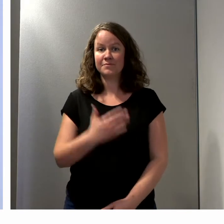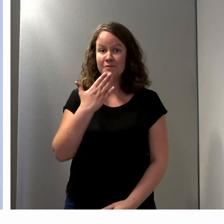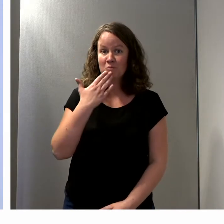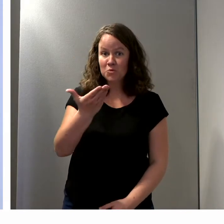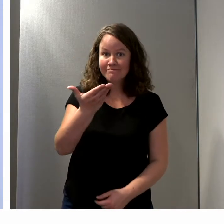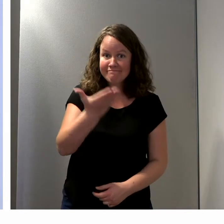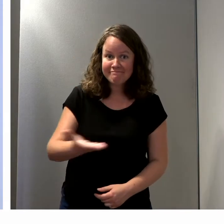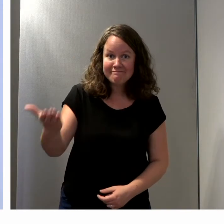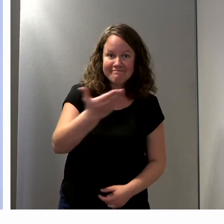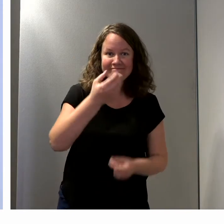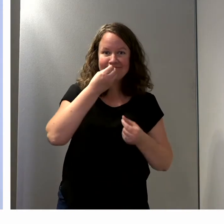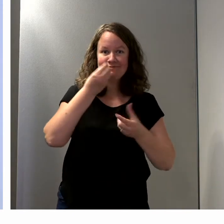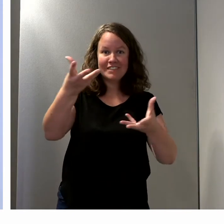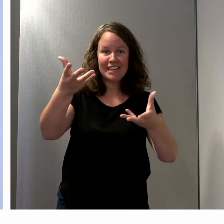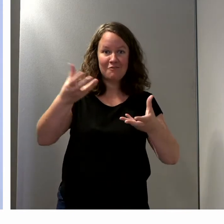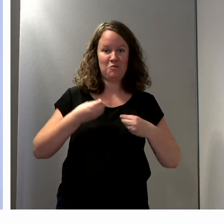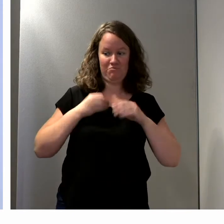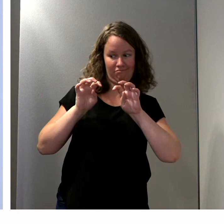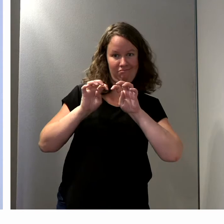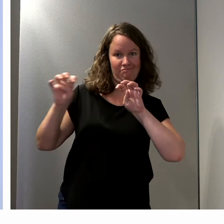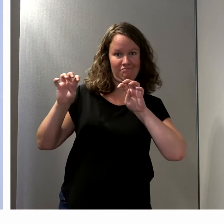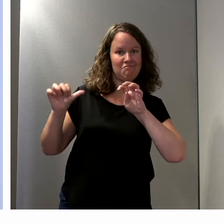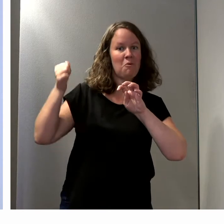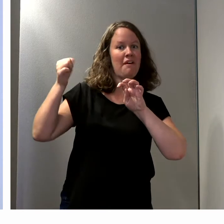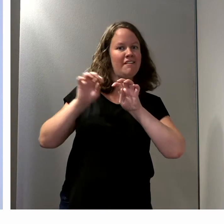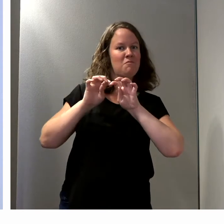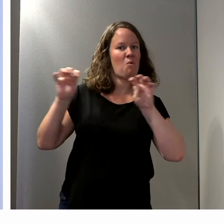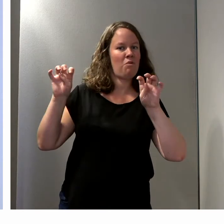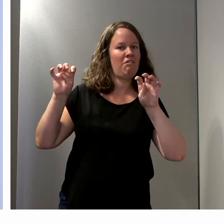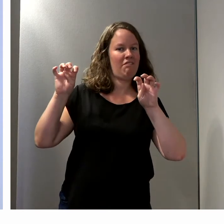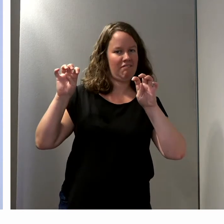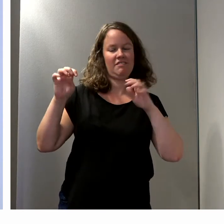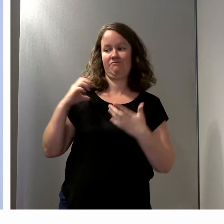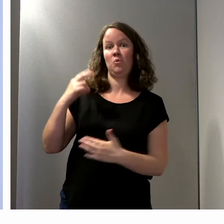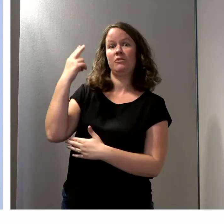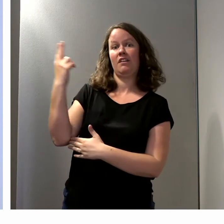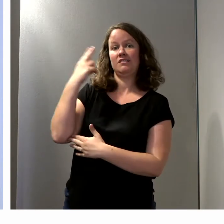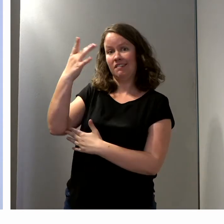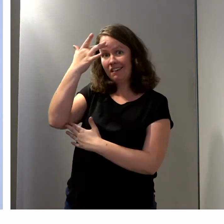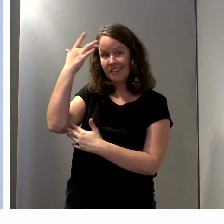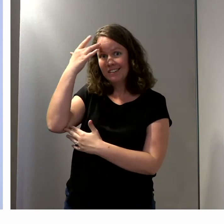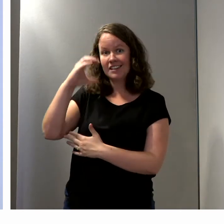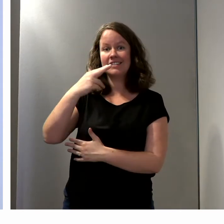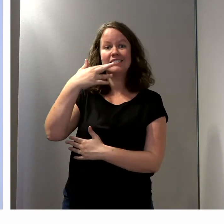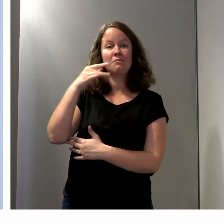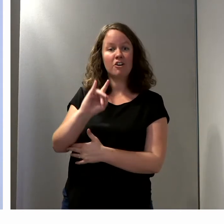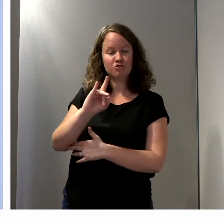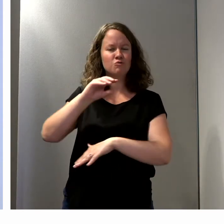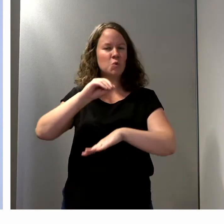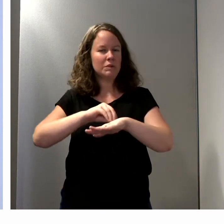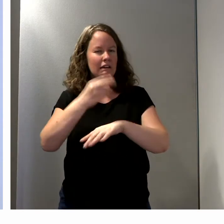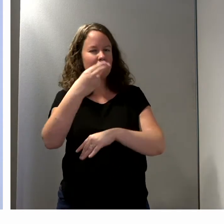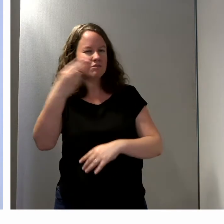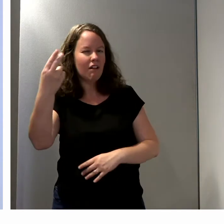Bonjour à toutes et à tous et bienvenue à cette première table ronde de nos deuxièmes universités d'été du Conseil national